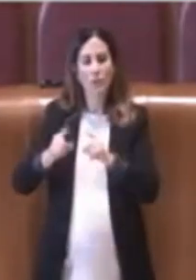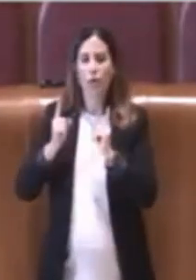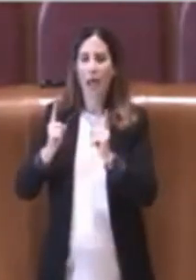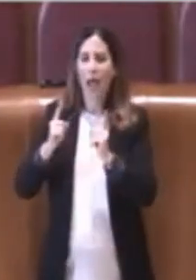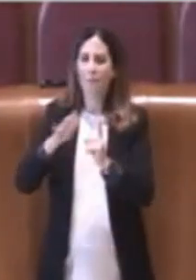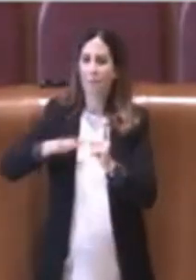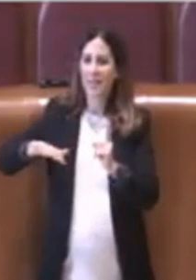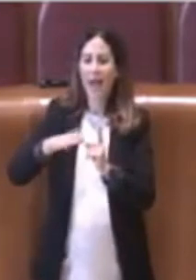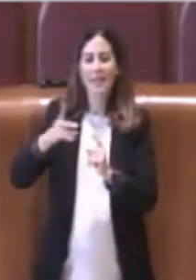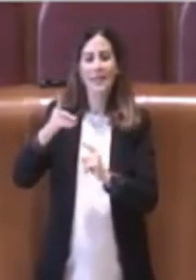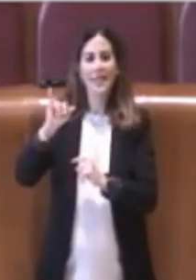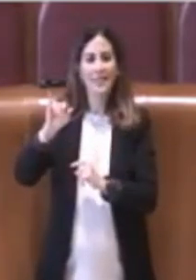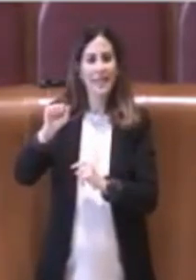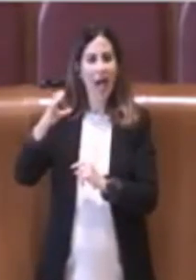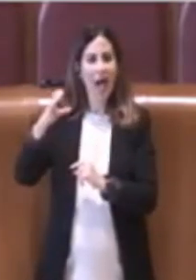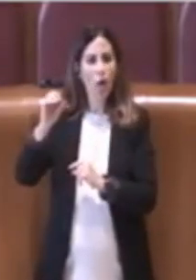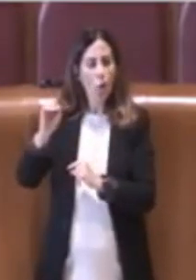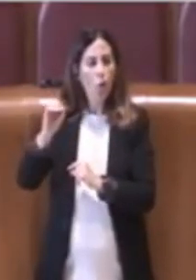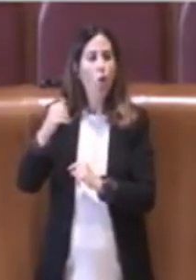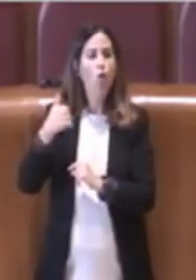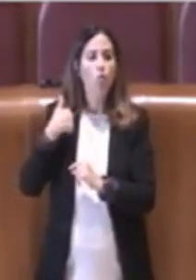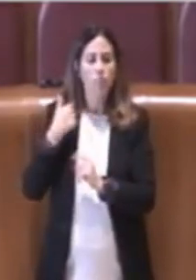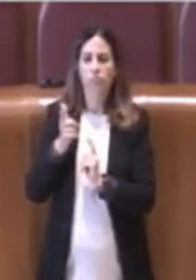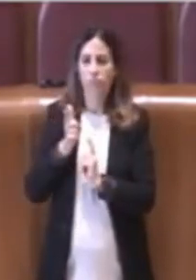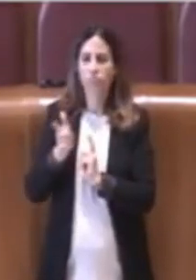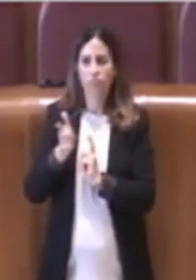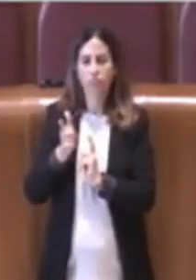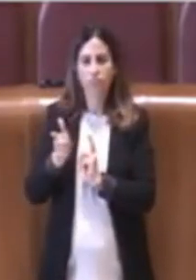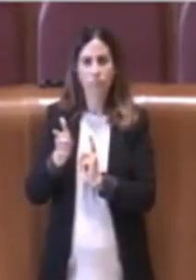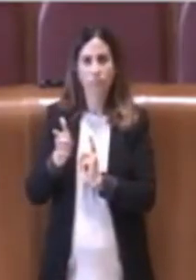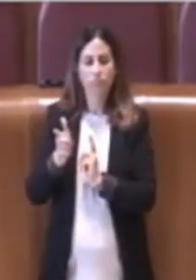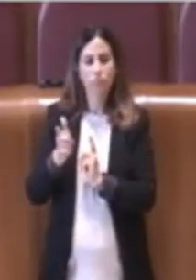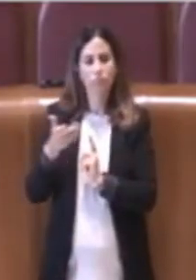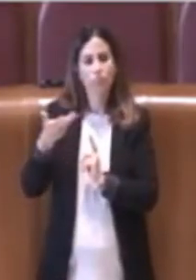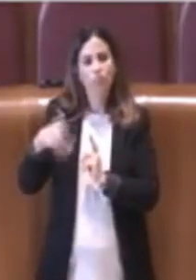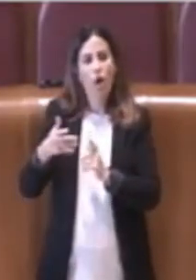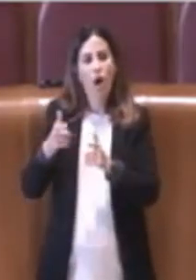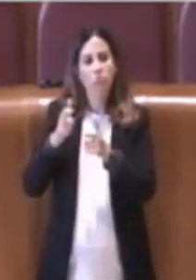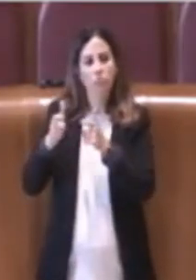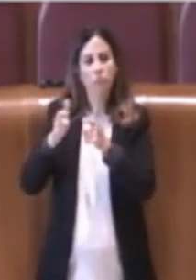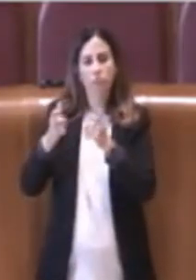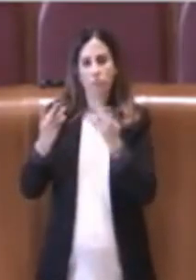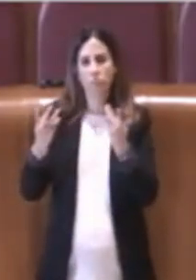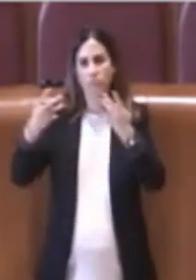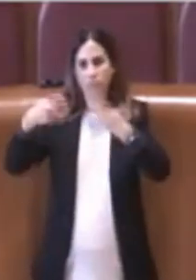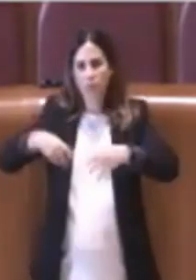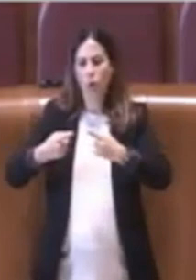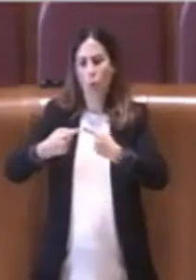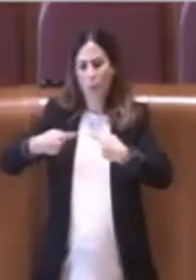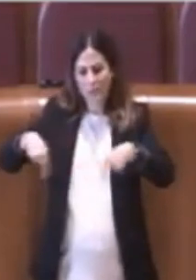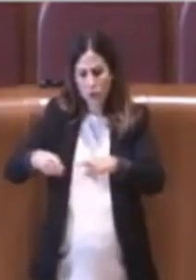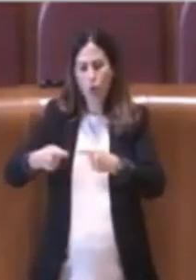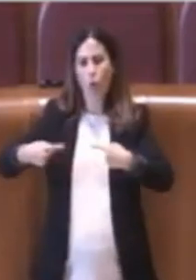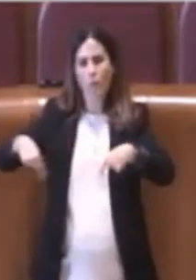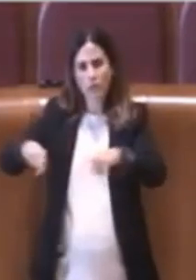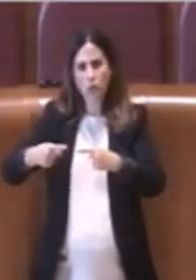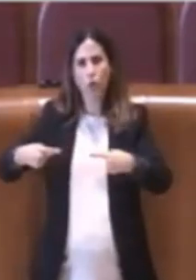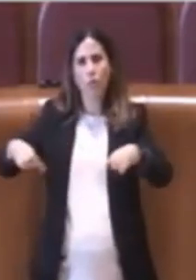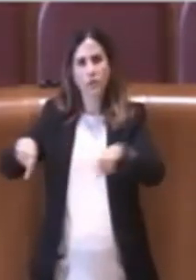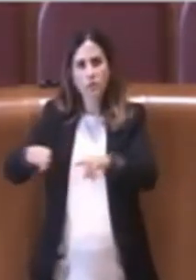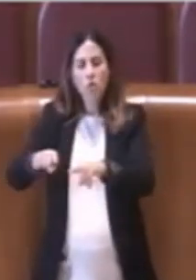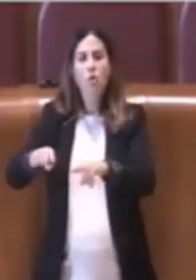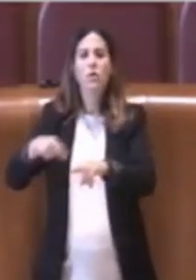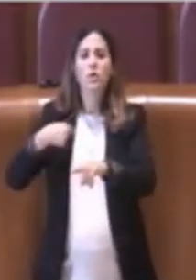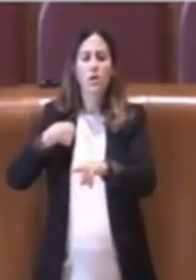abbiamo organizzato diverse commissioni e nelle quali è